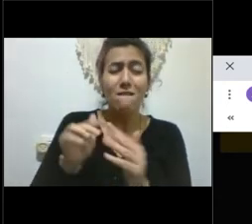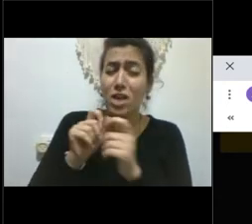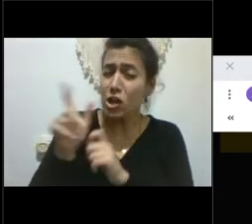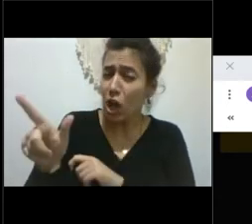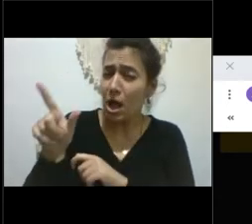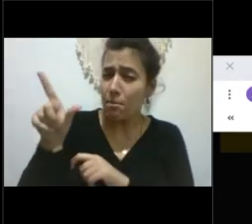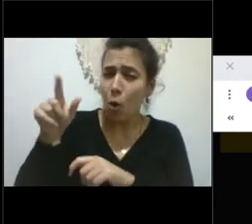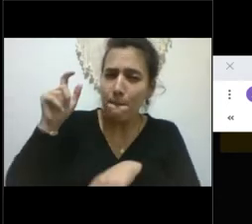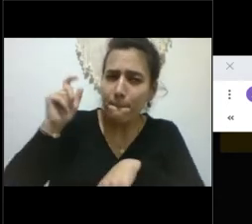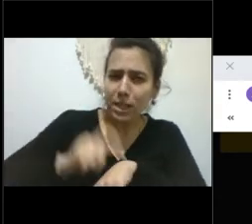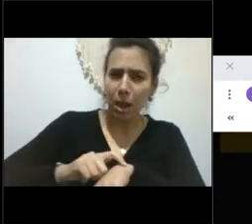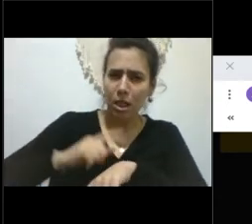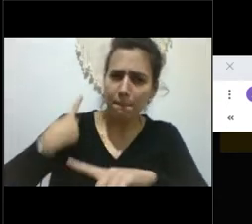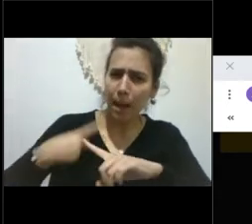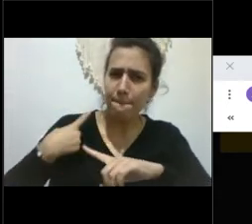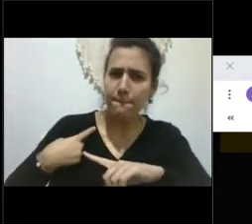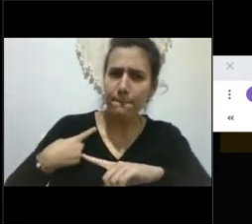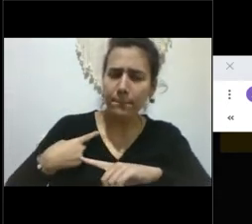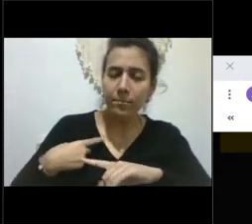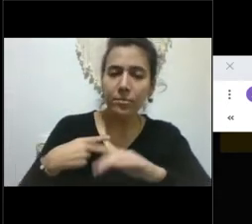מצבים וסיטואציות שבהם